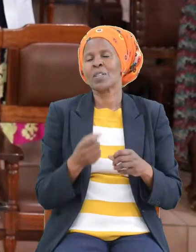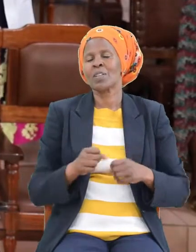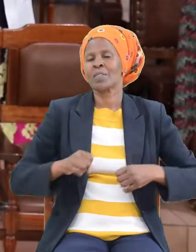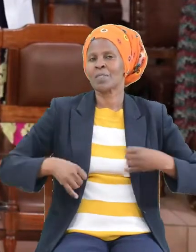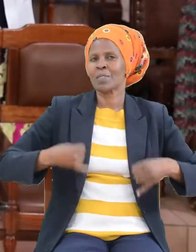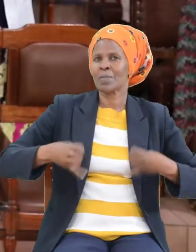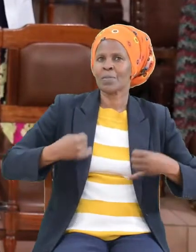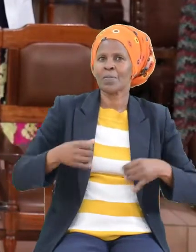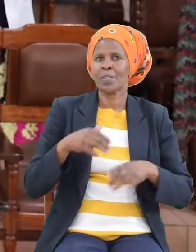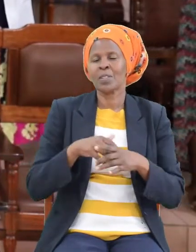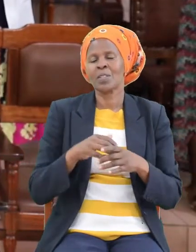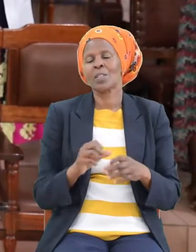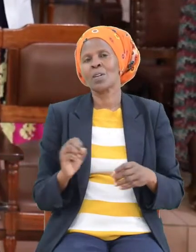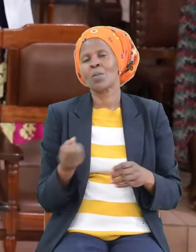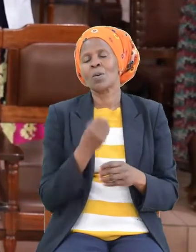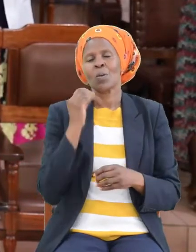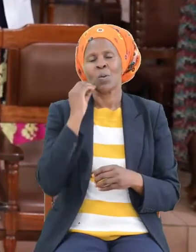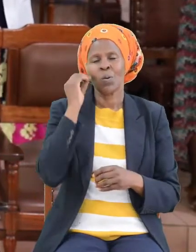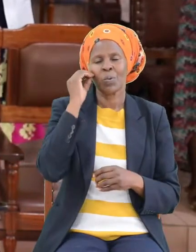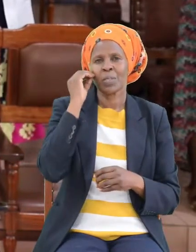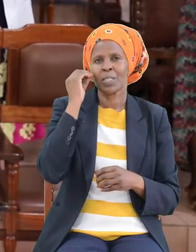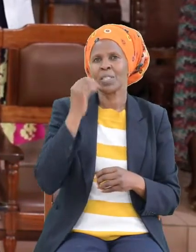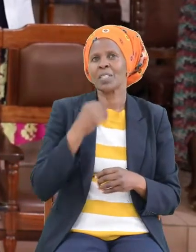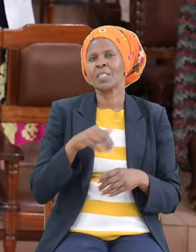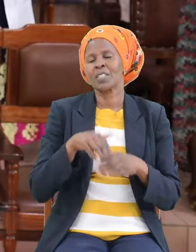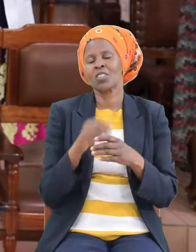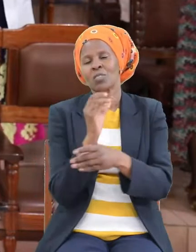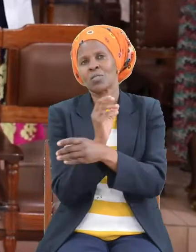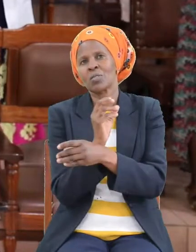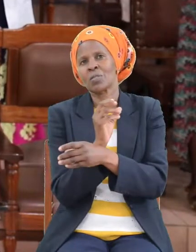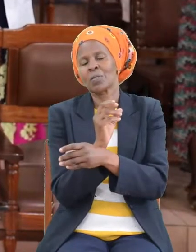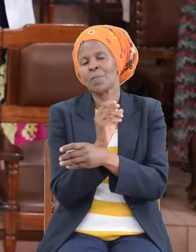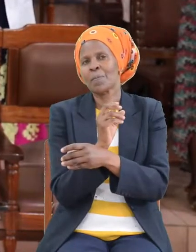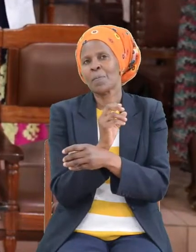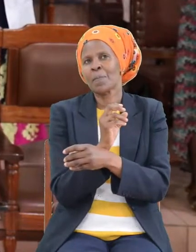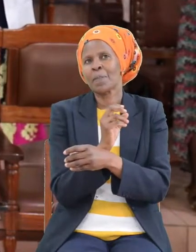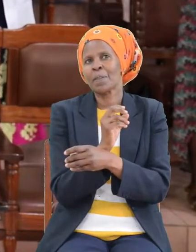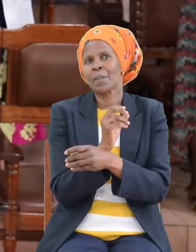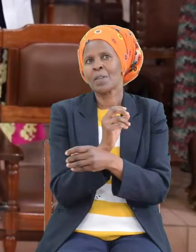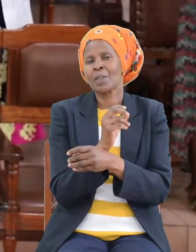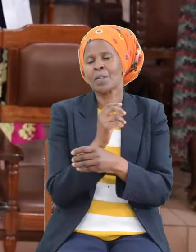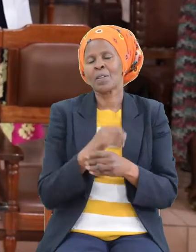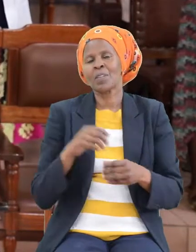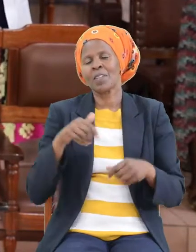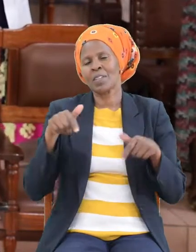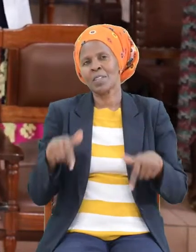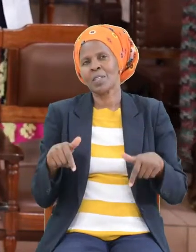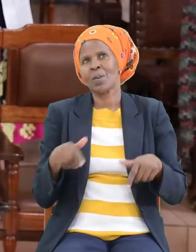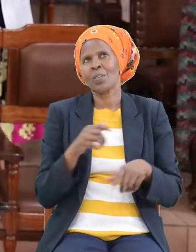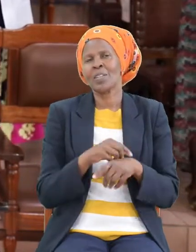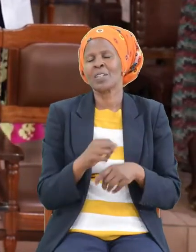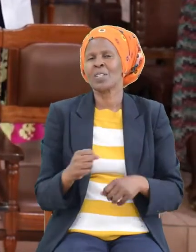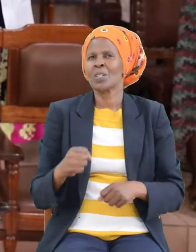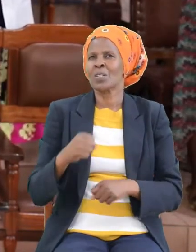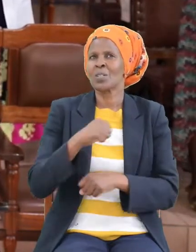furaha tele katika boma zetu na pia katika kanisa lako. Na ingawa hata wakati huu